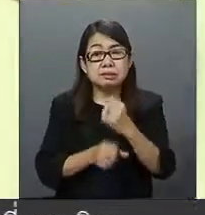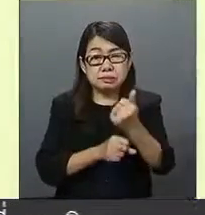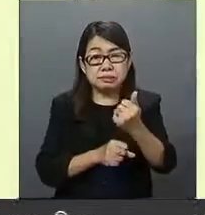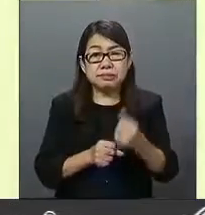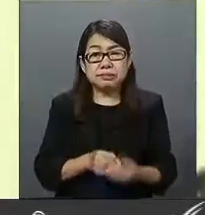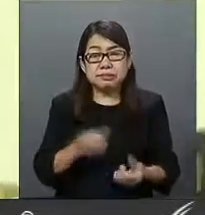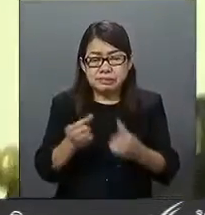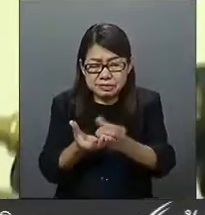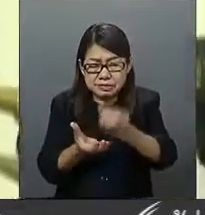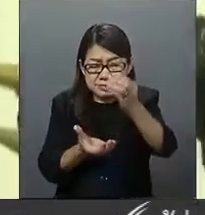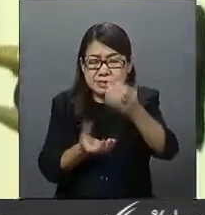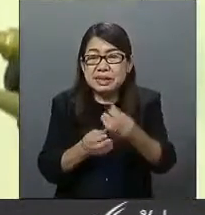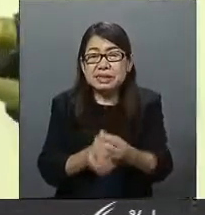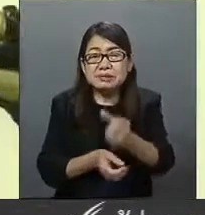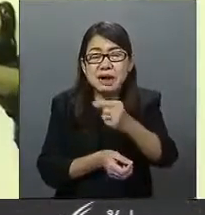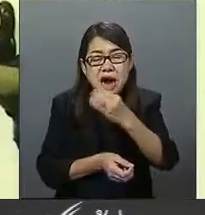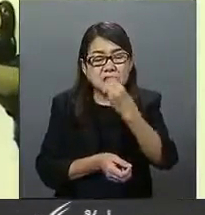มือนกับไอศกรีม